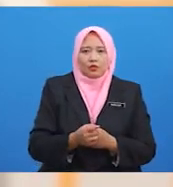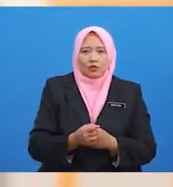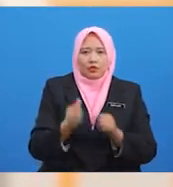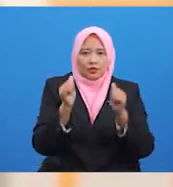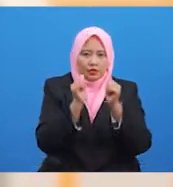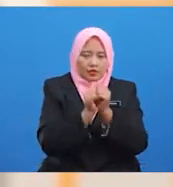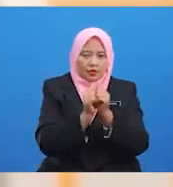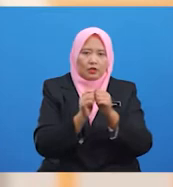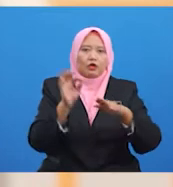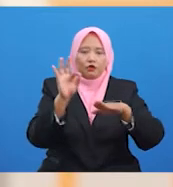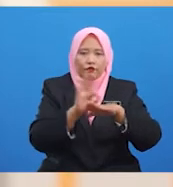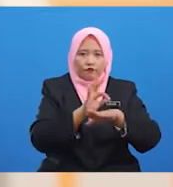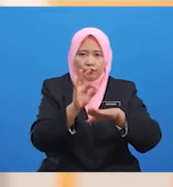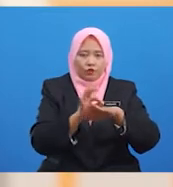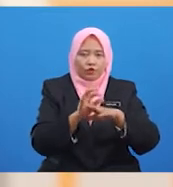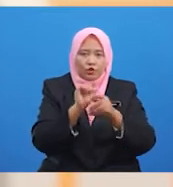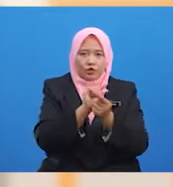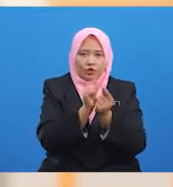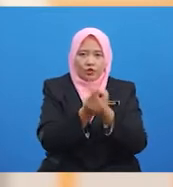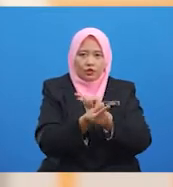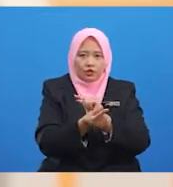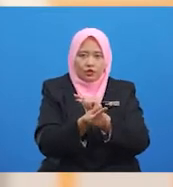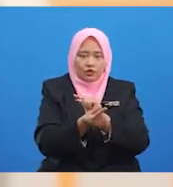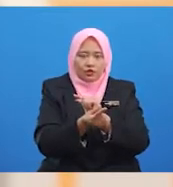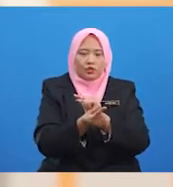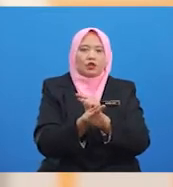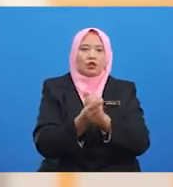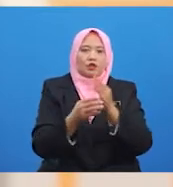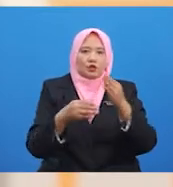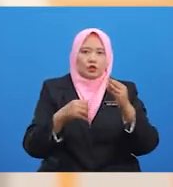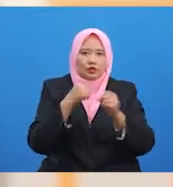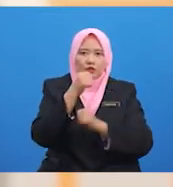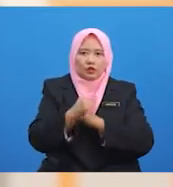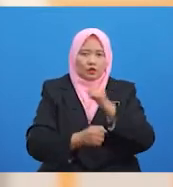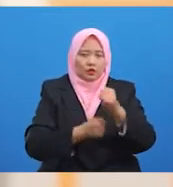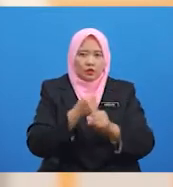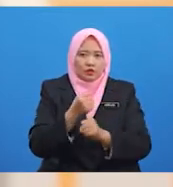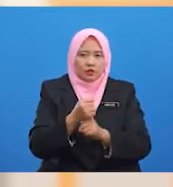dengan pusing ganti tahunan tidak melebihi